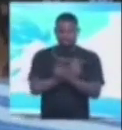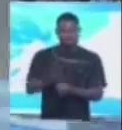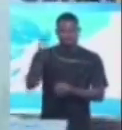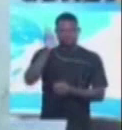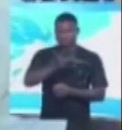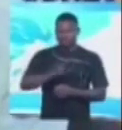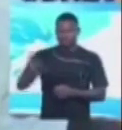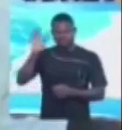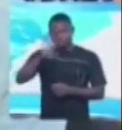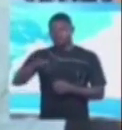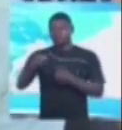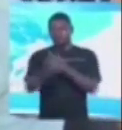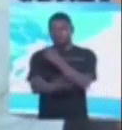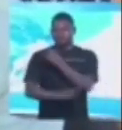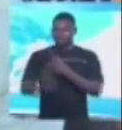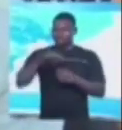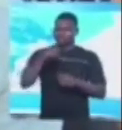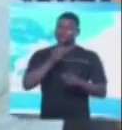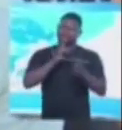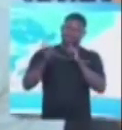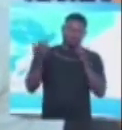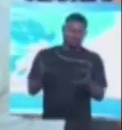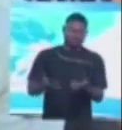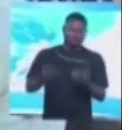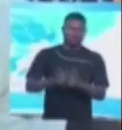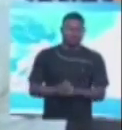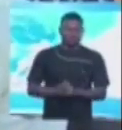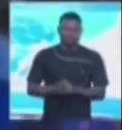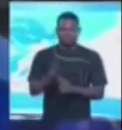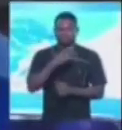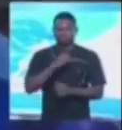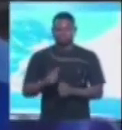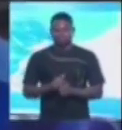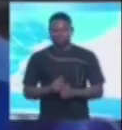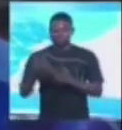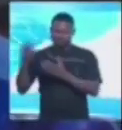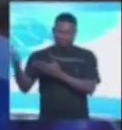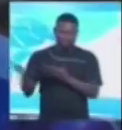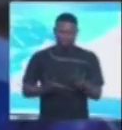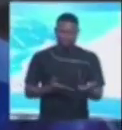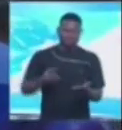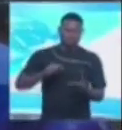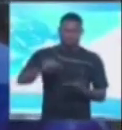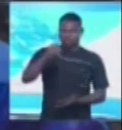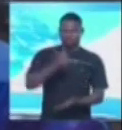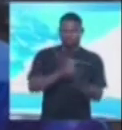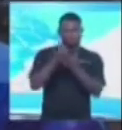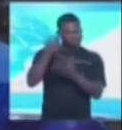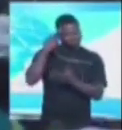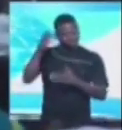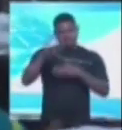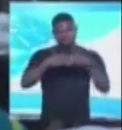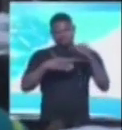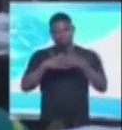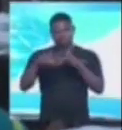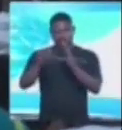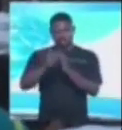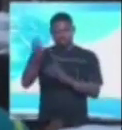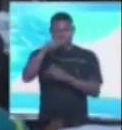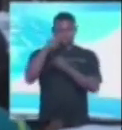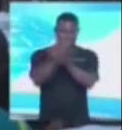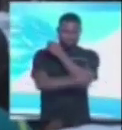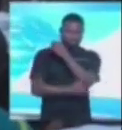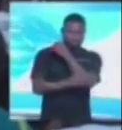qui s'exprime ici une diaspora qui compte apporter sa pierre à la construction de la mère patrie